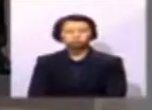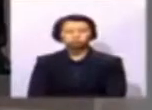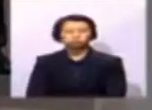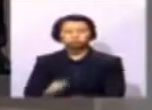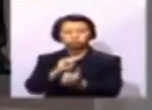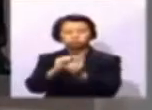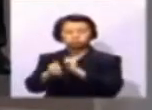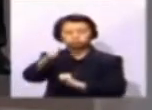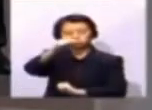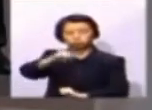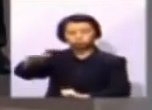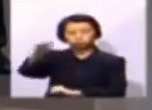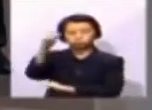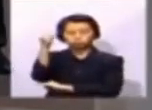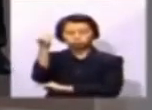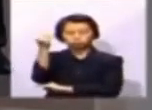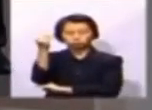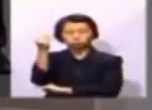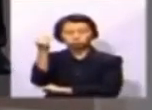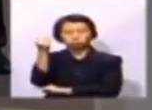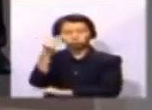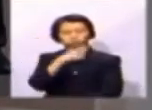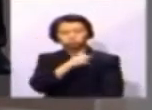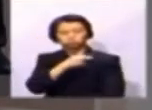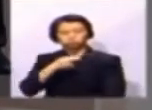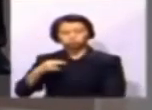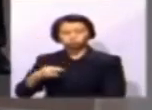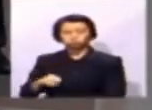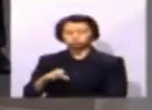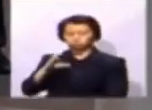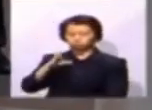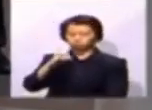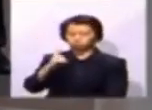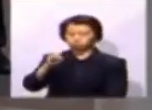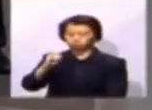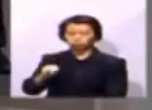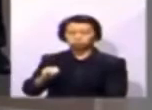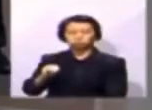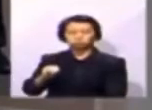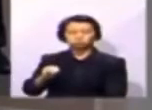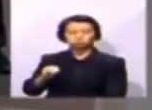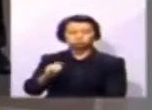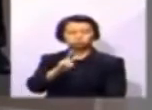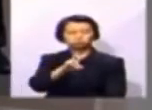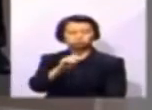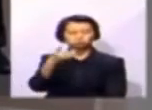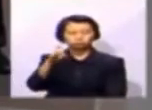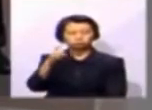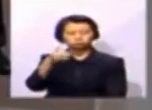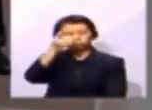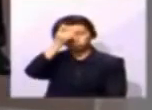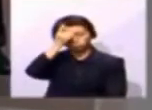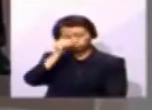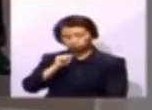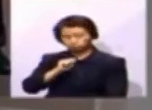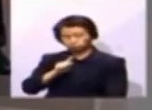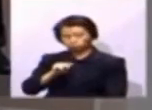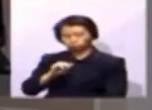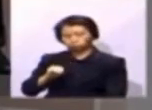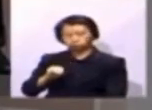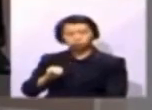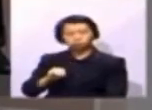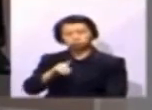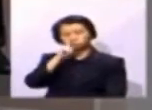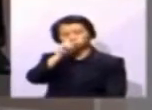Asia Jakarta Palembang 2018, Chef di Mission Sukan Asia Jakarta Palembang 2018, Datuk Seri Azim Muhammad Zabidi